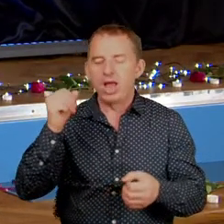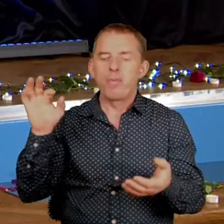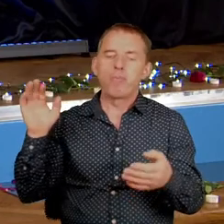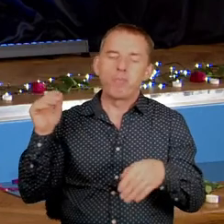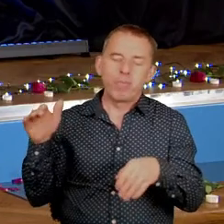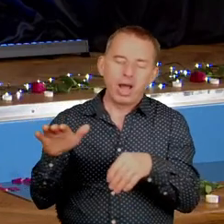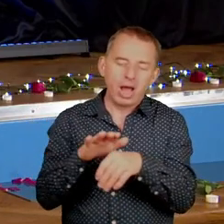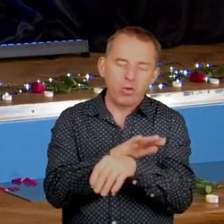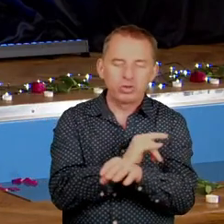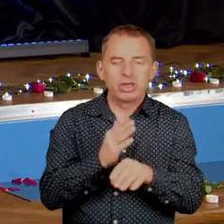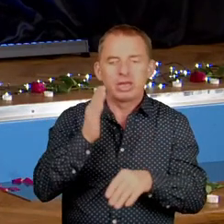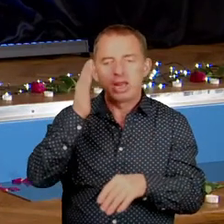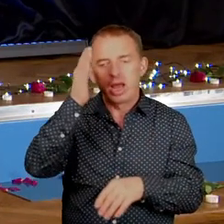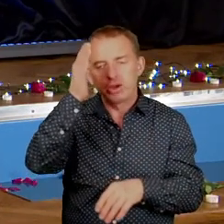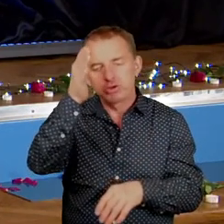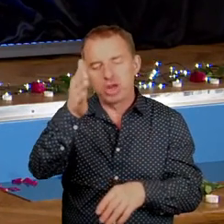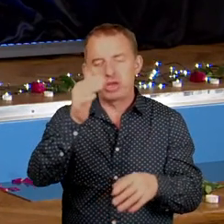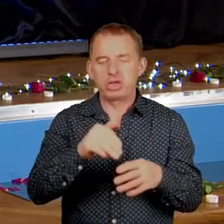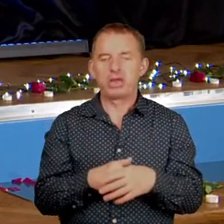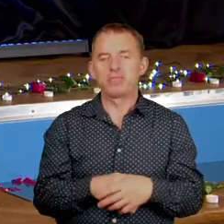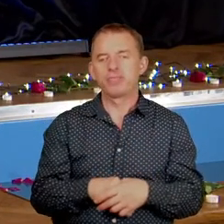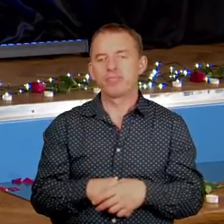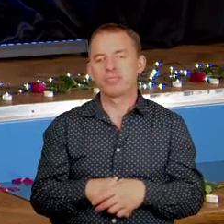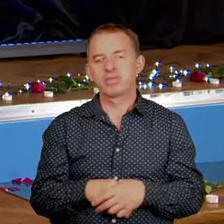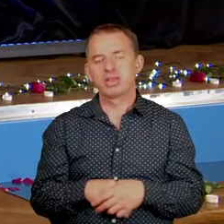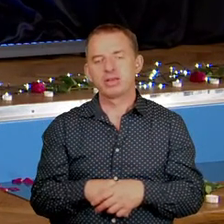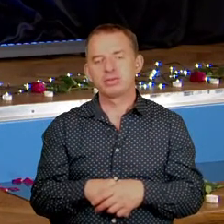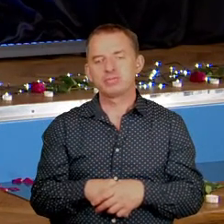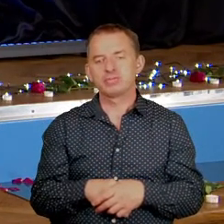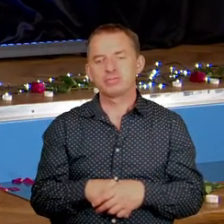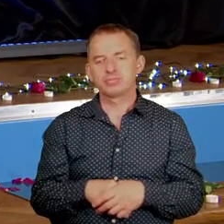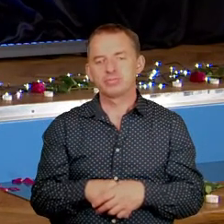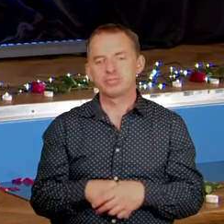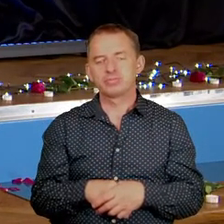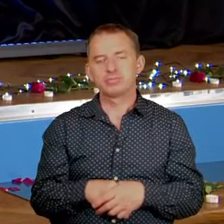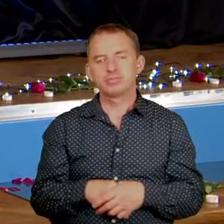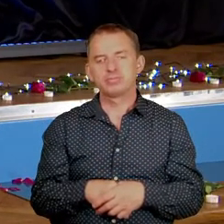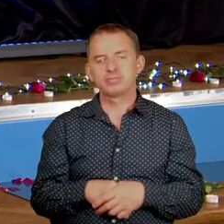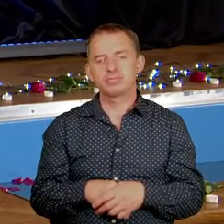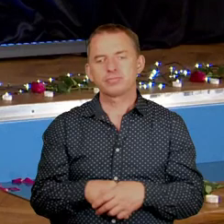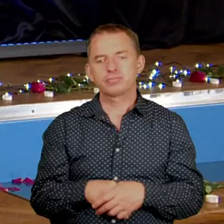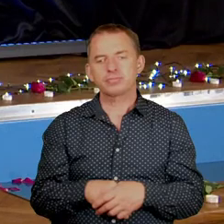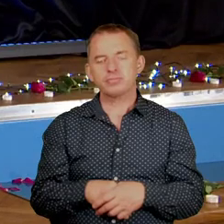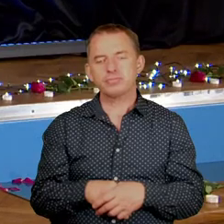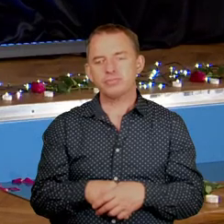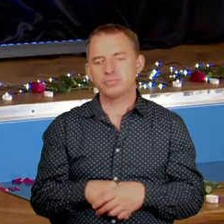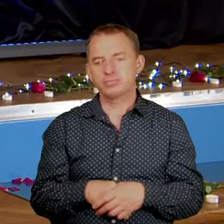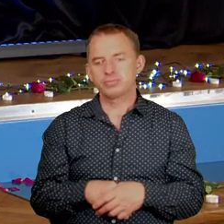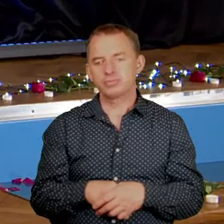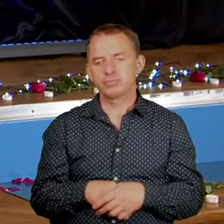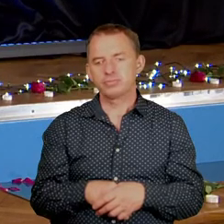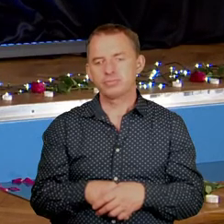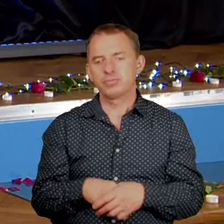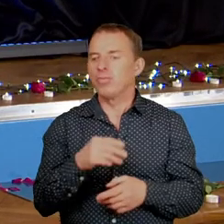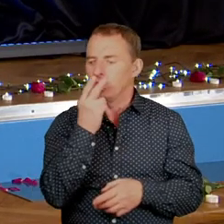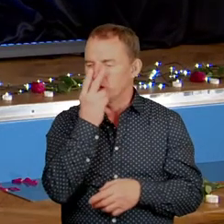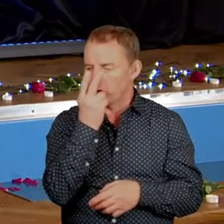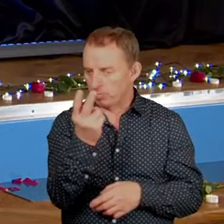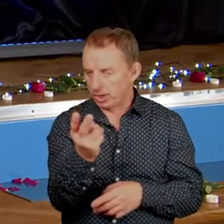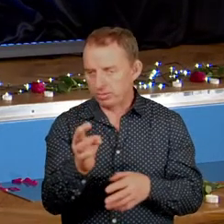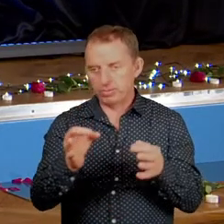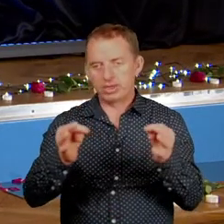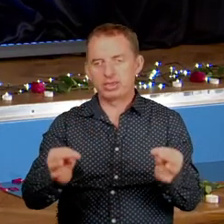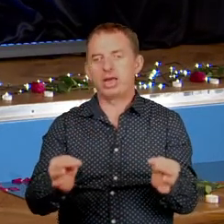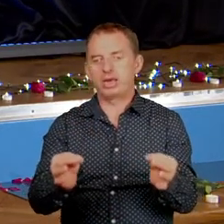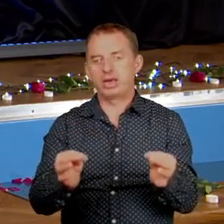Let's look at what some of these great Bible characters said before their death. Zobaczmy teraz,